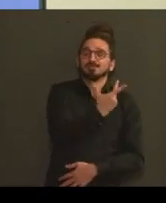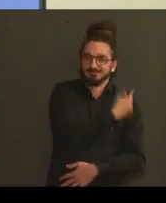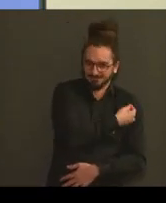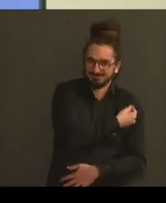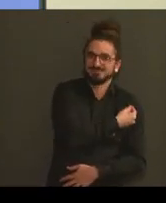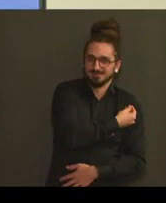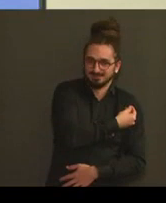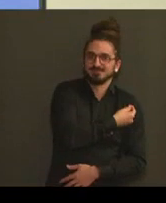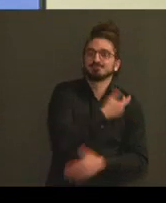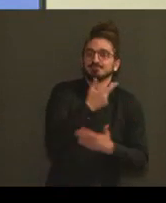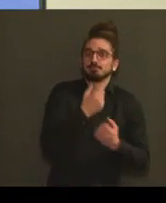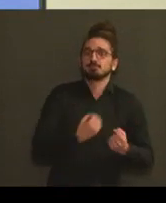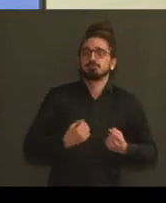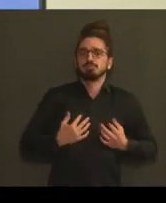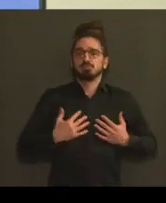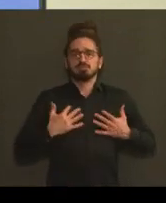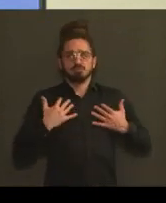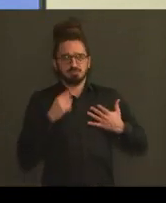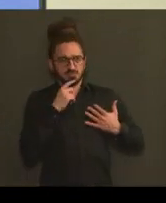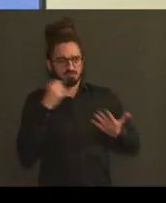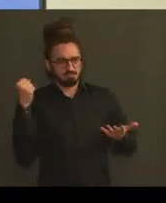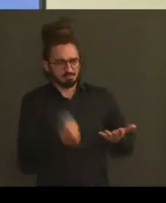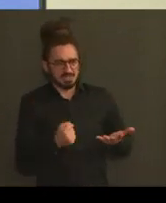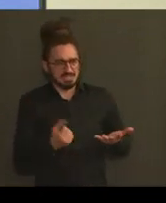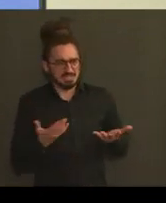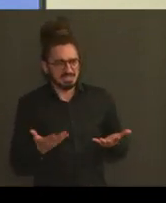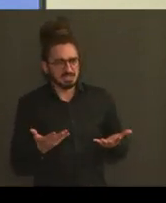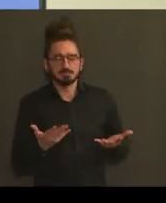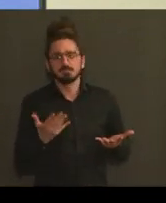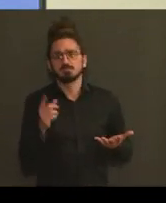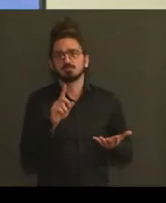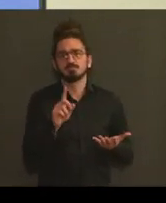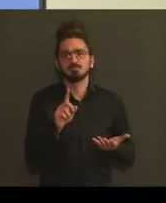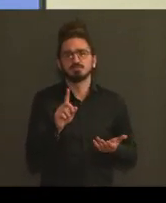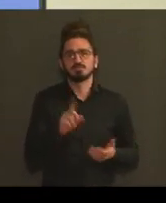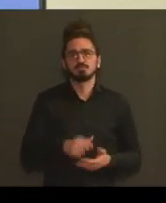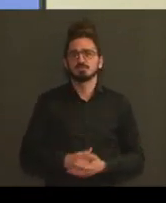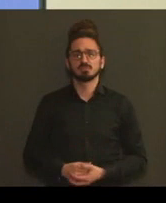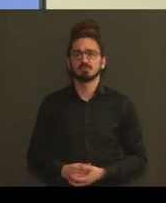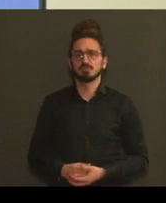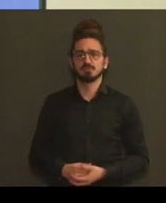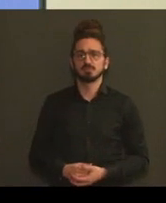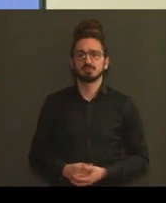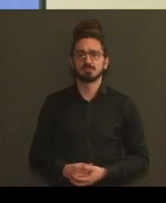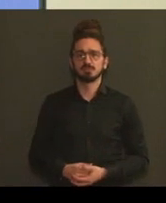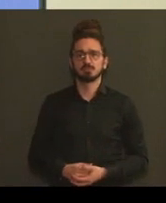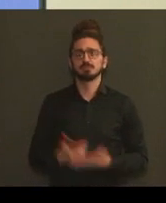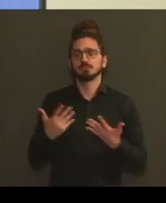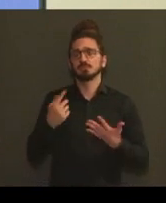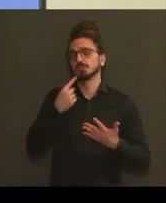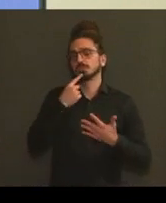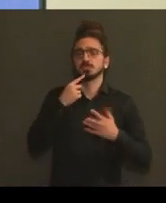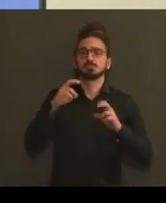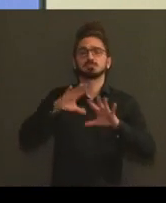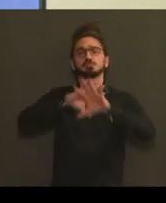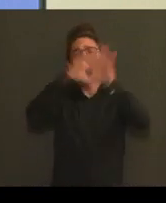être vaccinés par 2 injections alors qu'ils ont déjà fait la maladie. Pour l'ensemble des arguments, il nous semble, sous réserve de